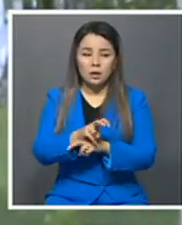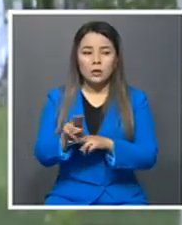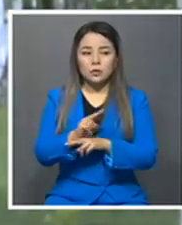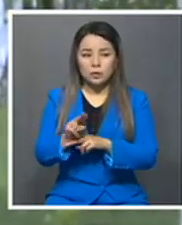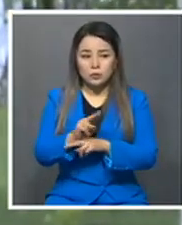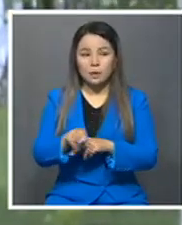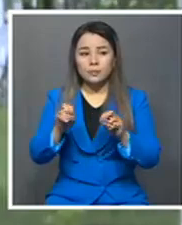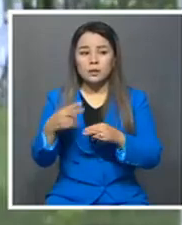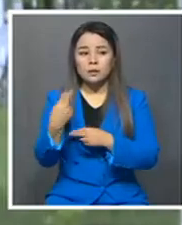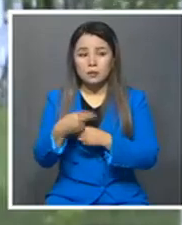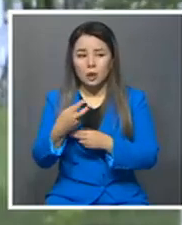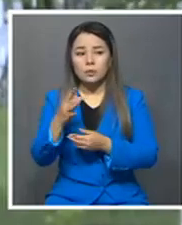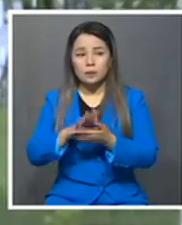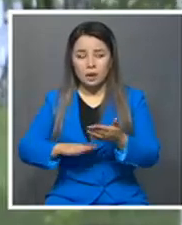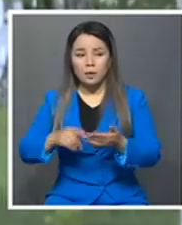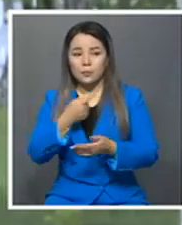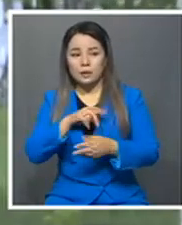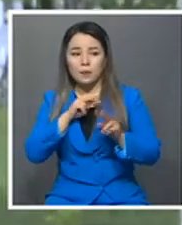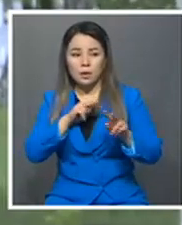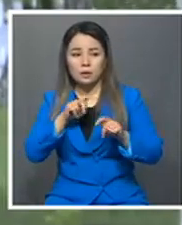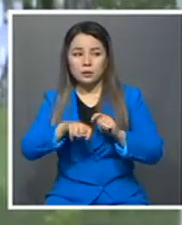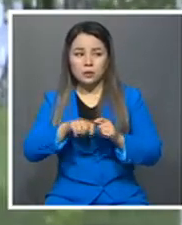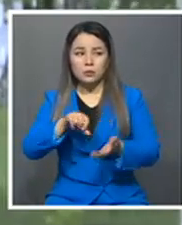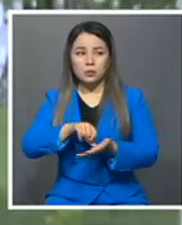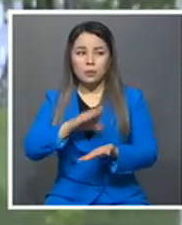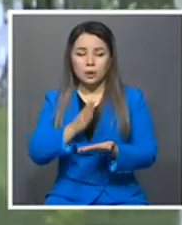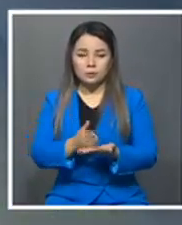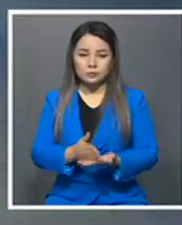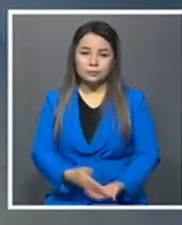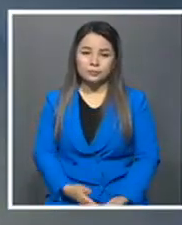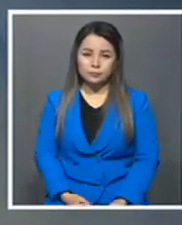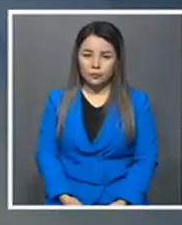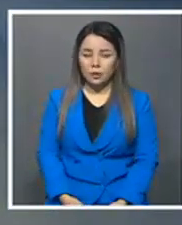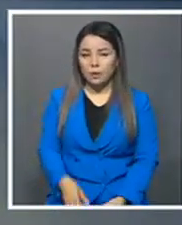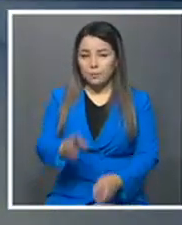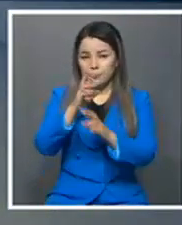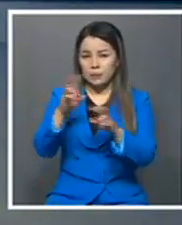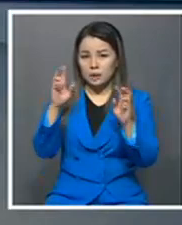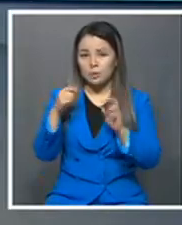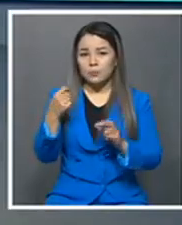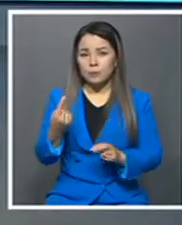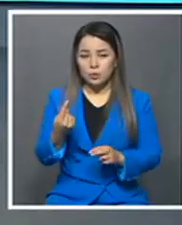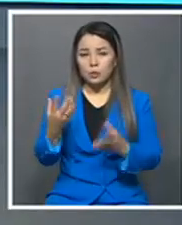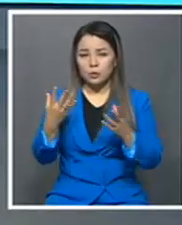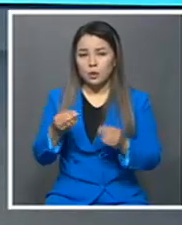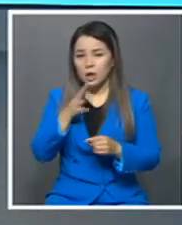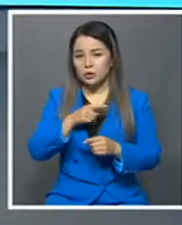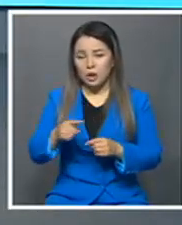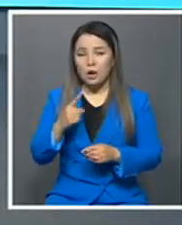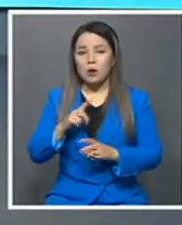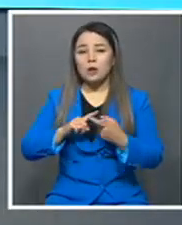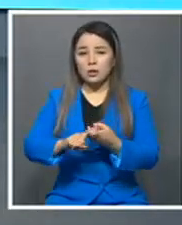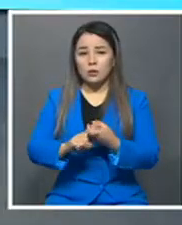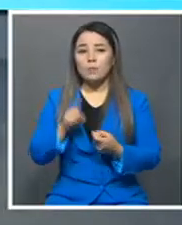керек, оны және ары қарай медициналық бақылау оған жүргізіледі. Жаханнан бірер ақпарат. Бразилияда бір күнде